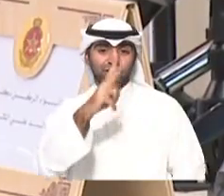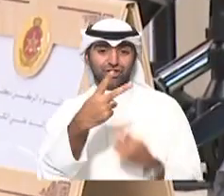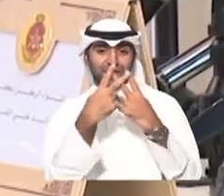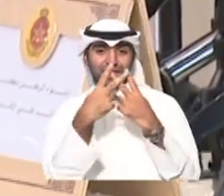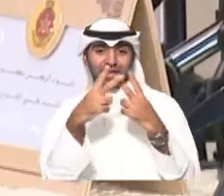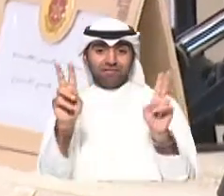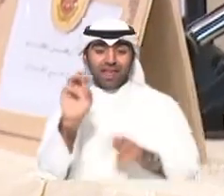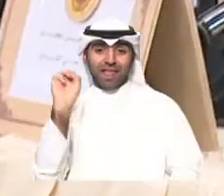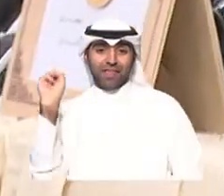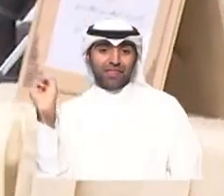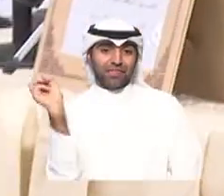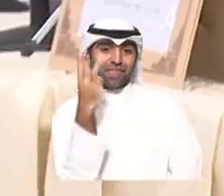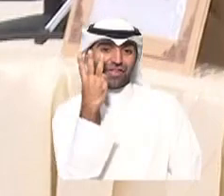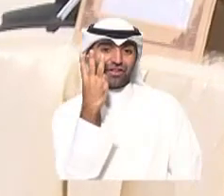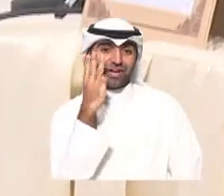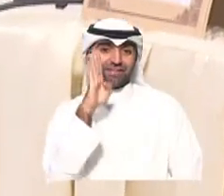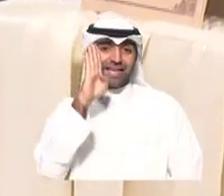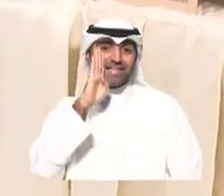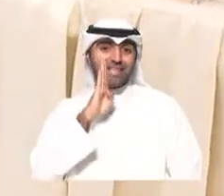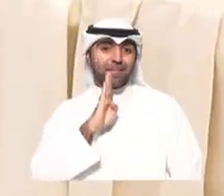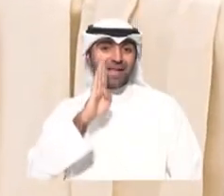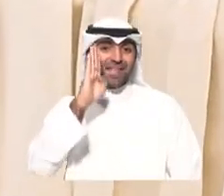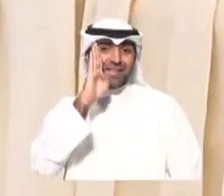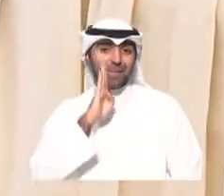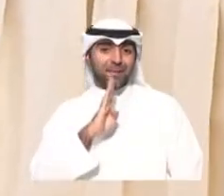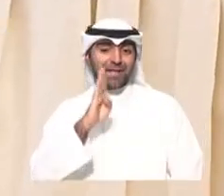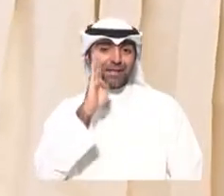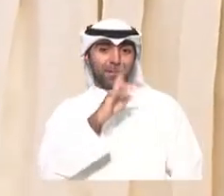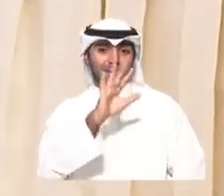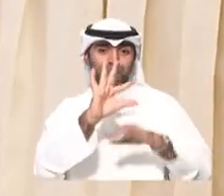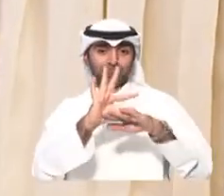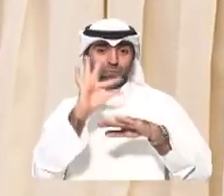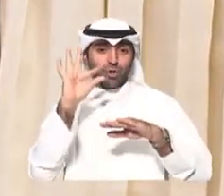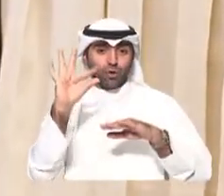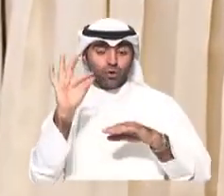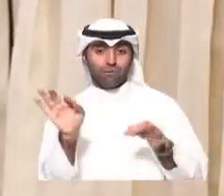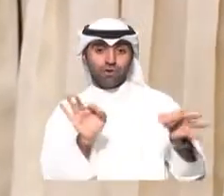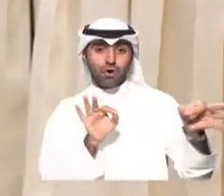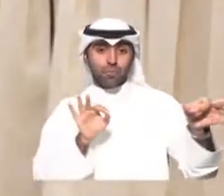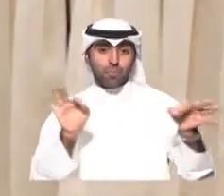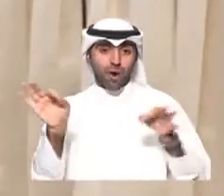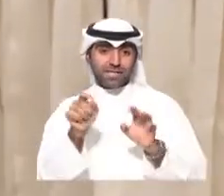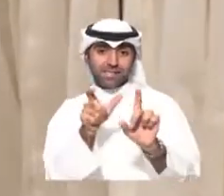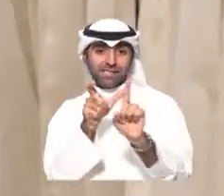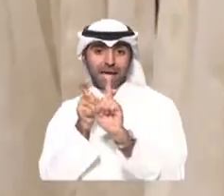التخصصات الأخرى كالحرس الأميري، على أن تبدأ الدورات في فبراير